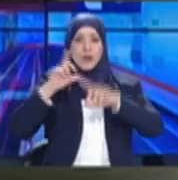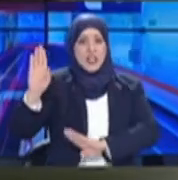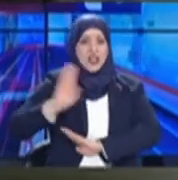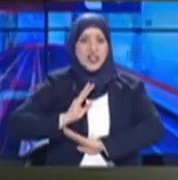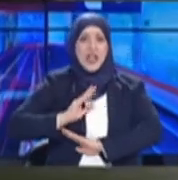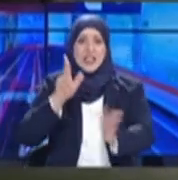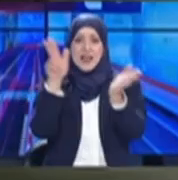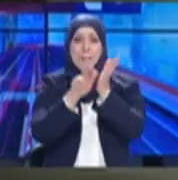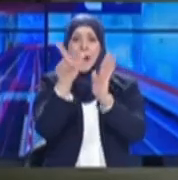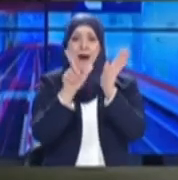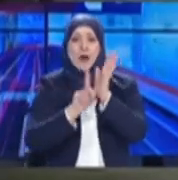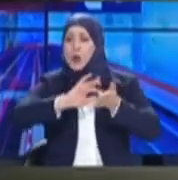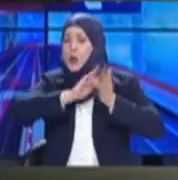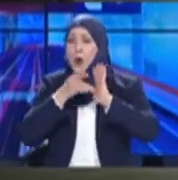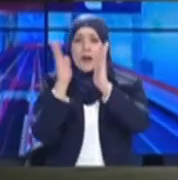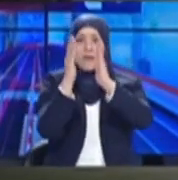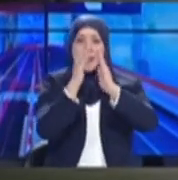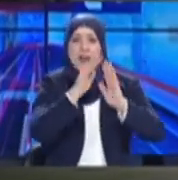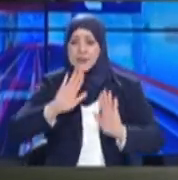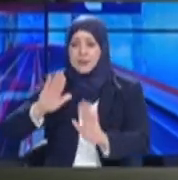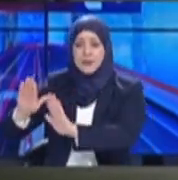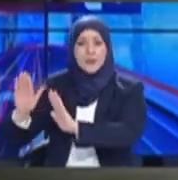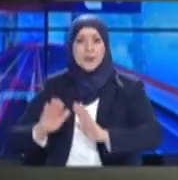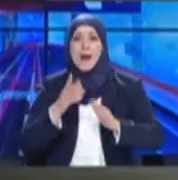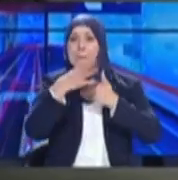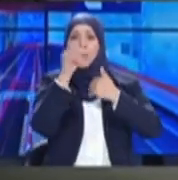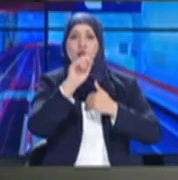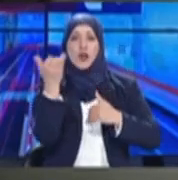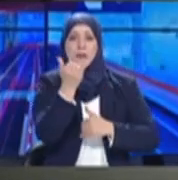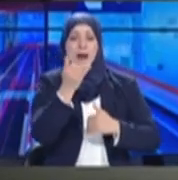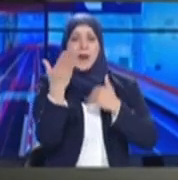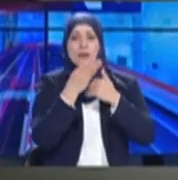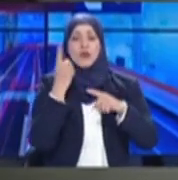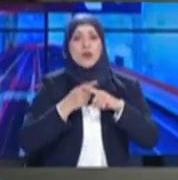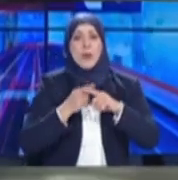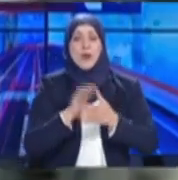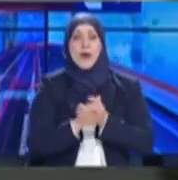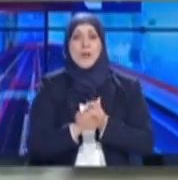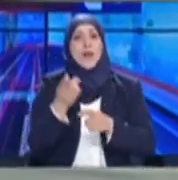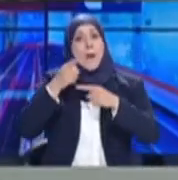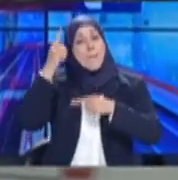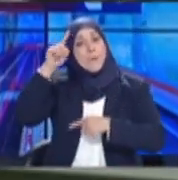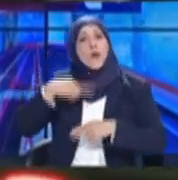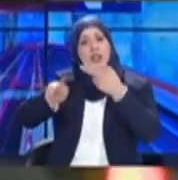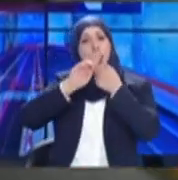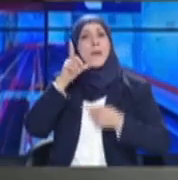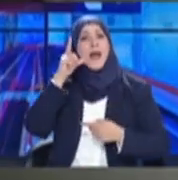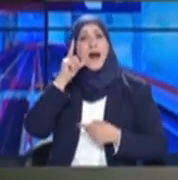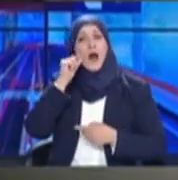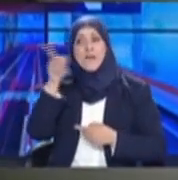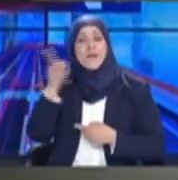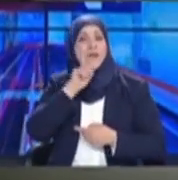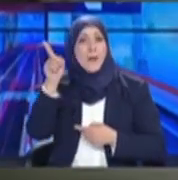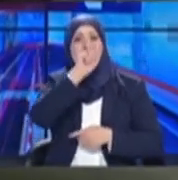حتى تكون الامور المائه في المائه بطبيعه الحال بالنسبه الهم للاجابه عن التساؤل الهام ال